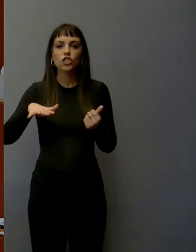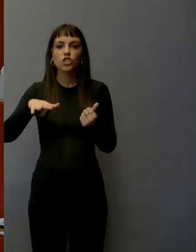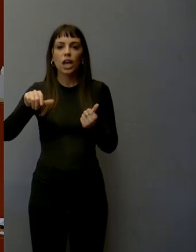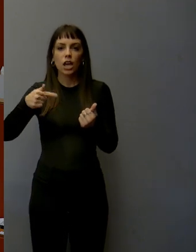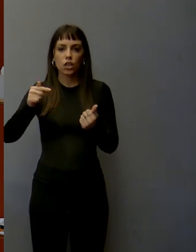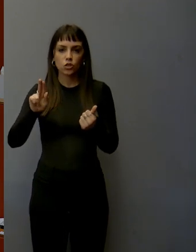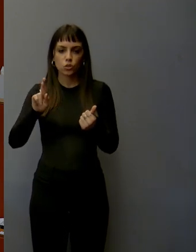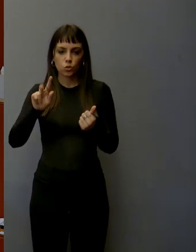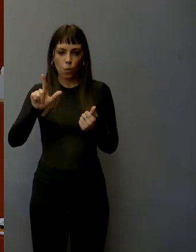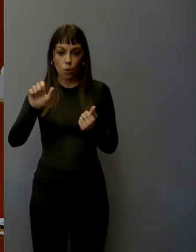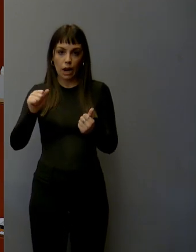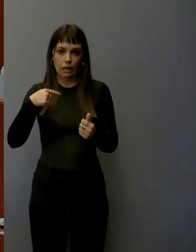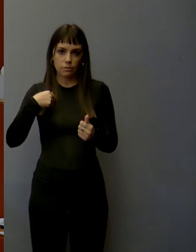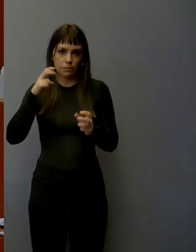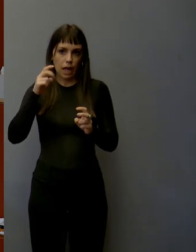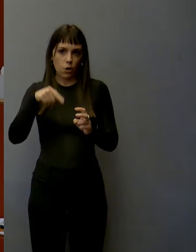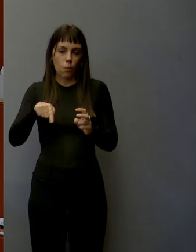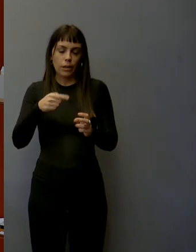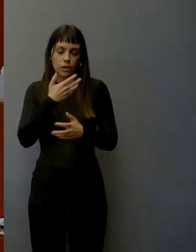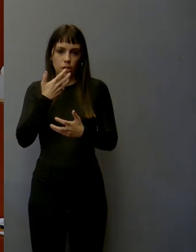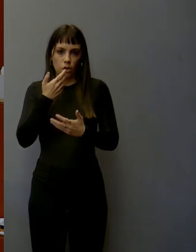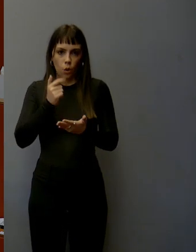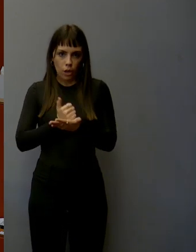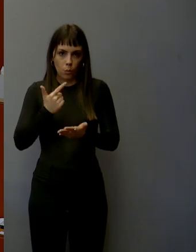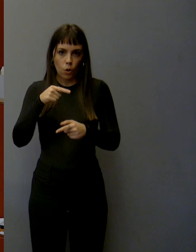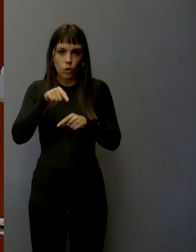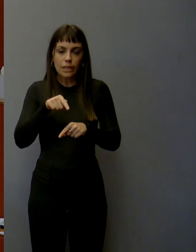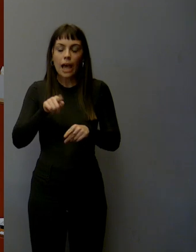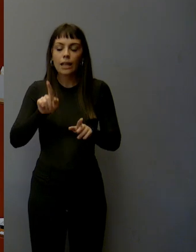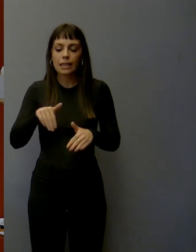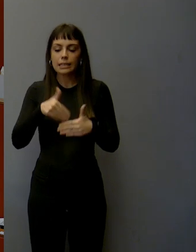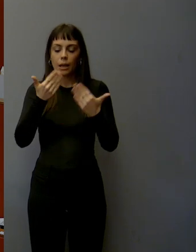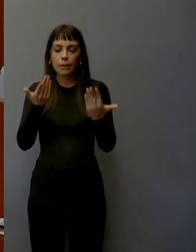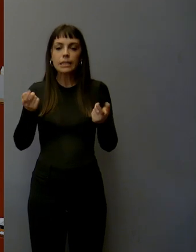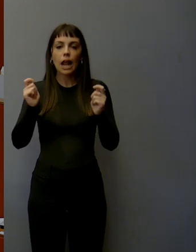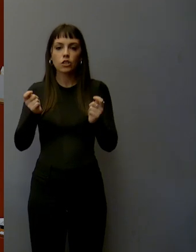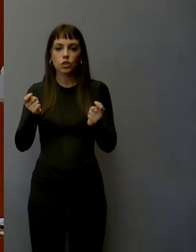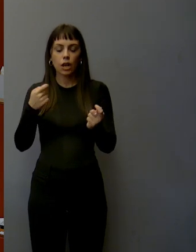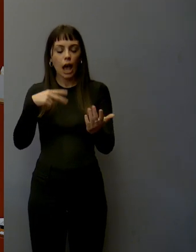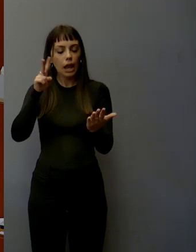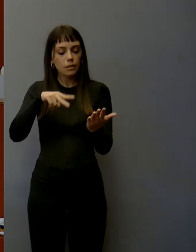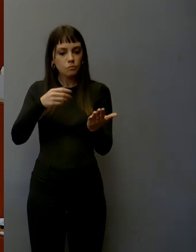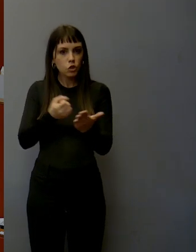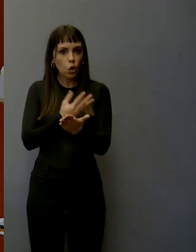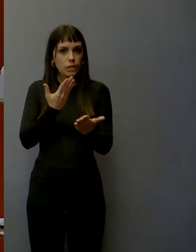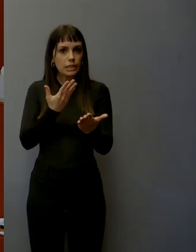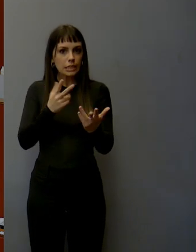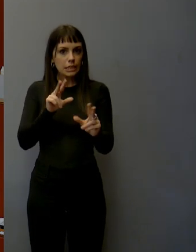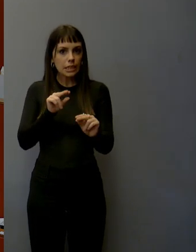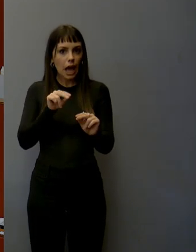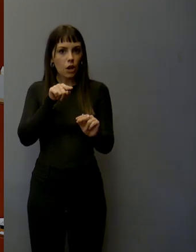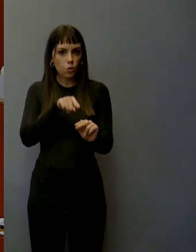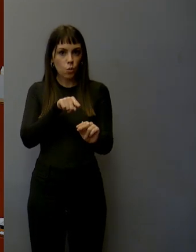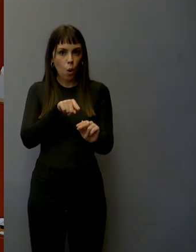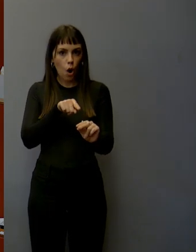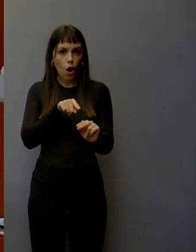importante questa mattina ho letto sui giornali una bellissima notizia che è stata data è stata data anche dal Presidente del Municipio Levante